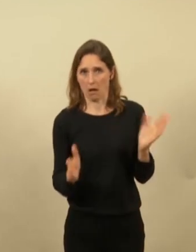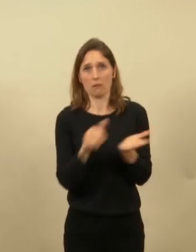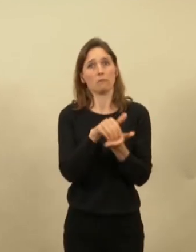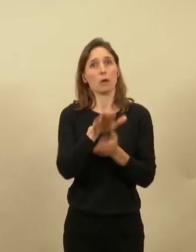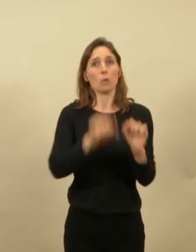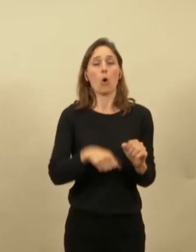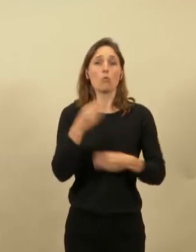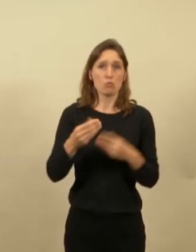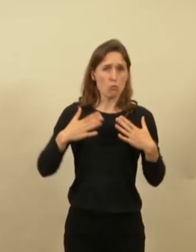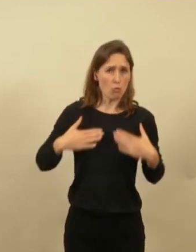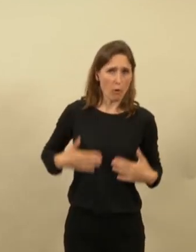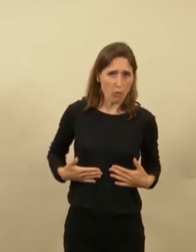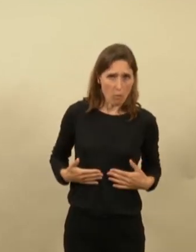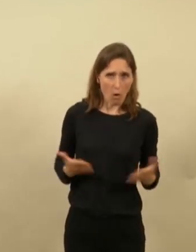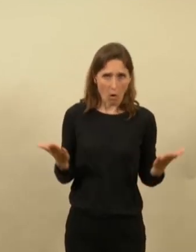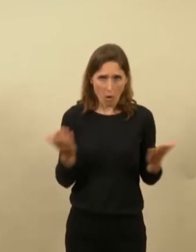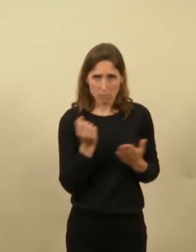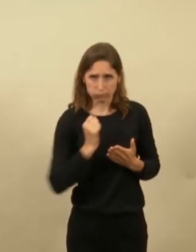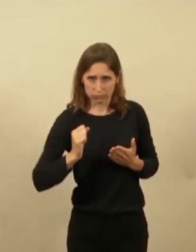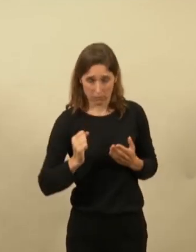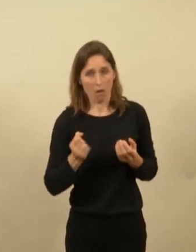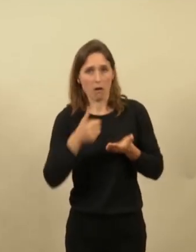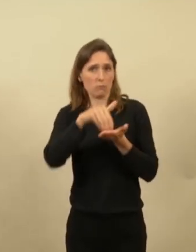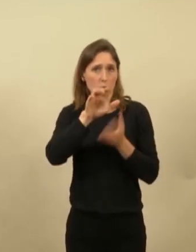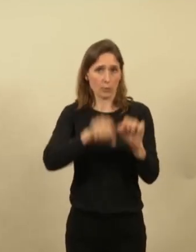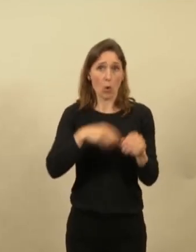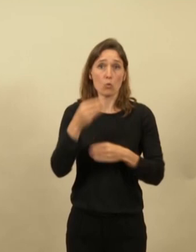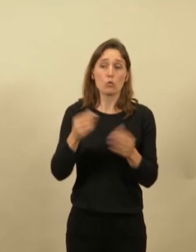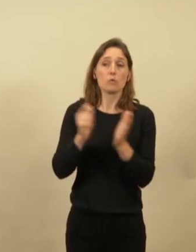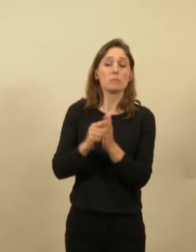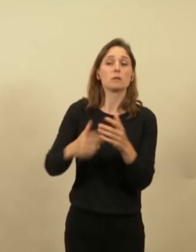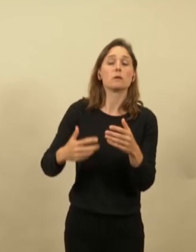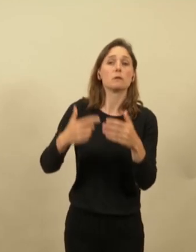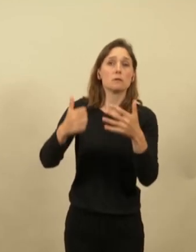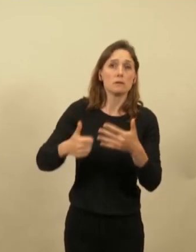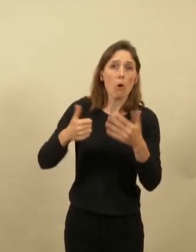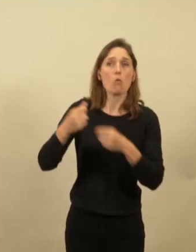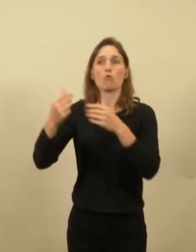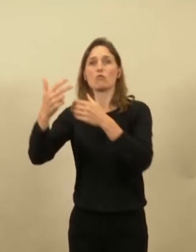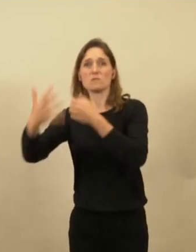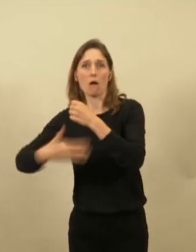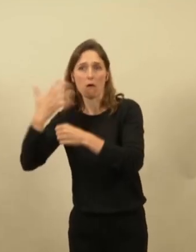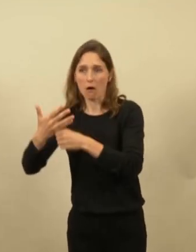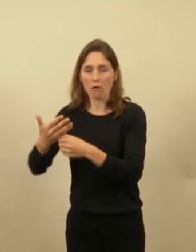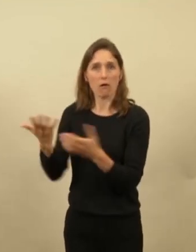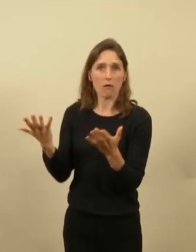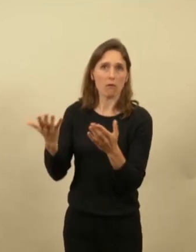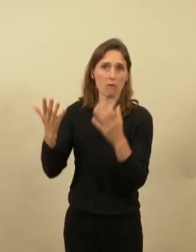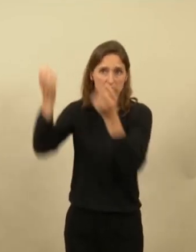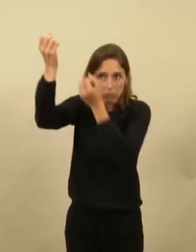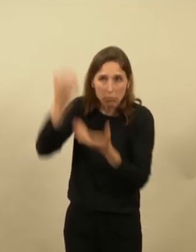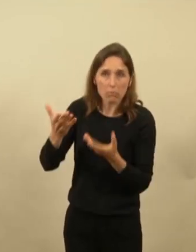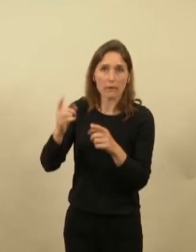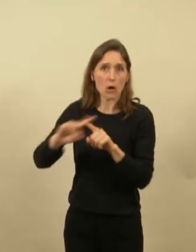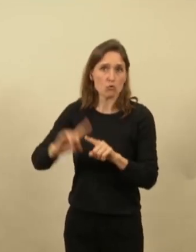affaire survenue au cours de son mandat la procédure de révocation pourrait se dérouler en deux temps on produit le la révocation donc